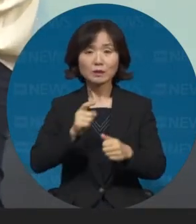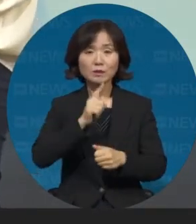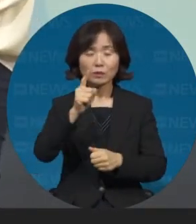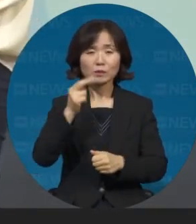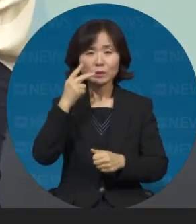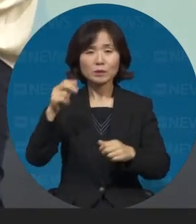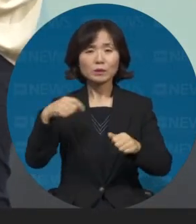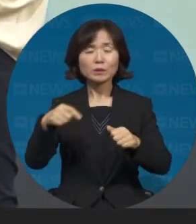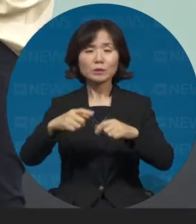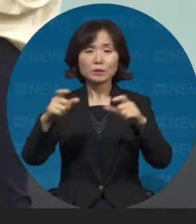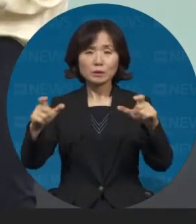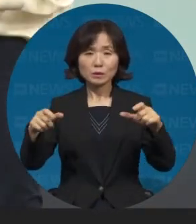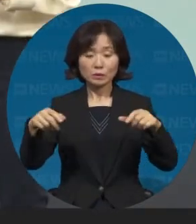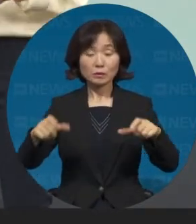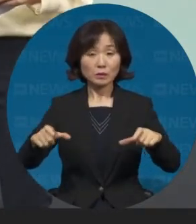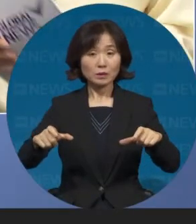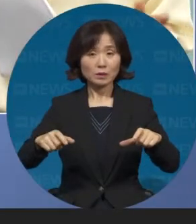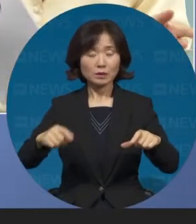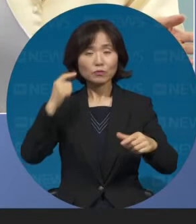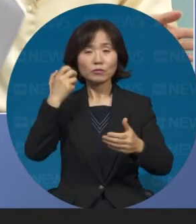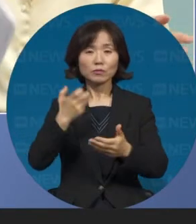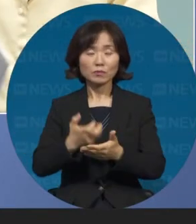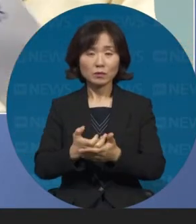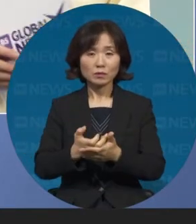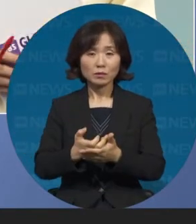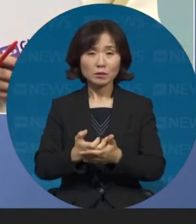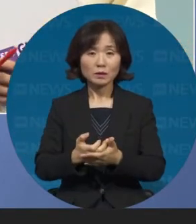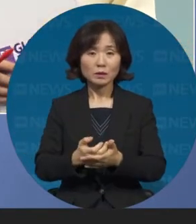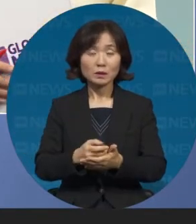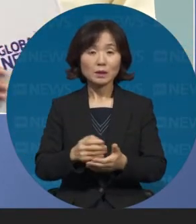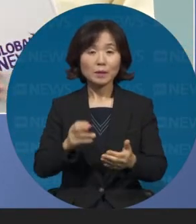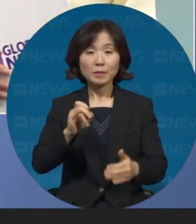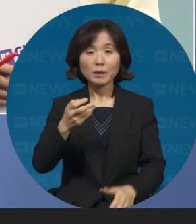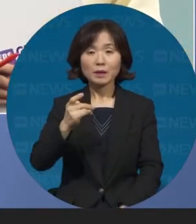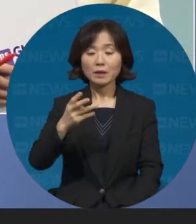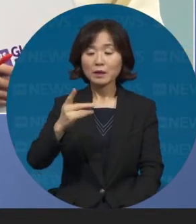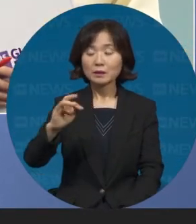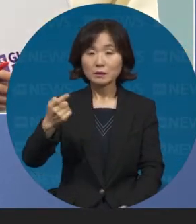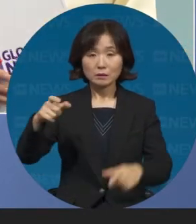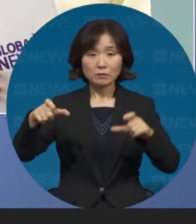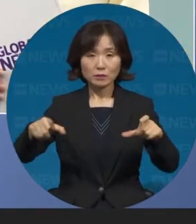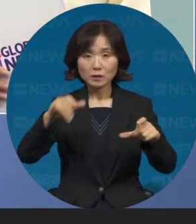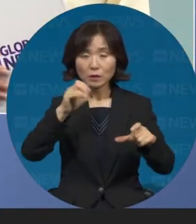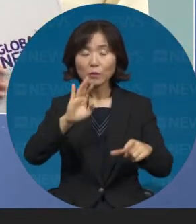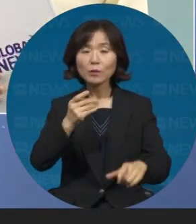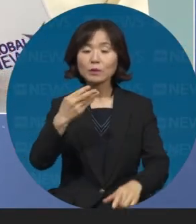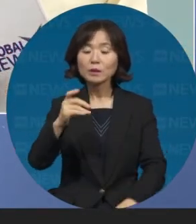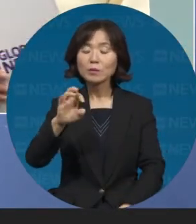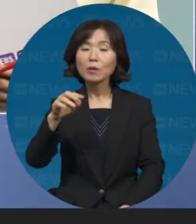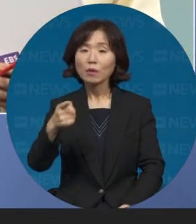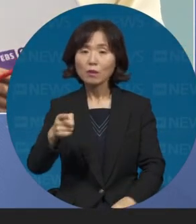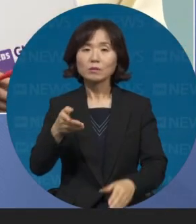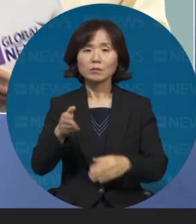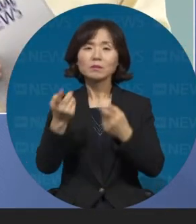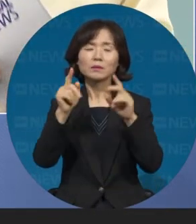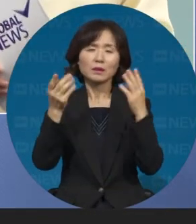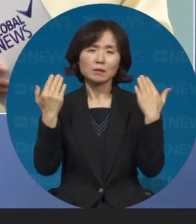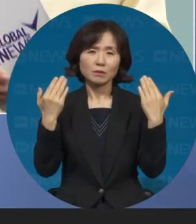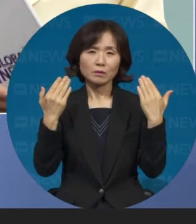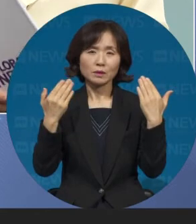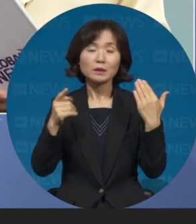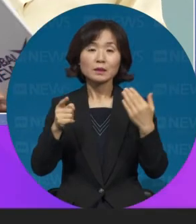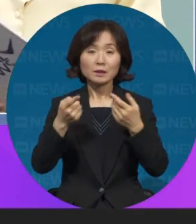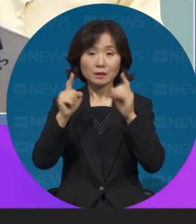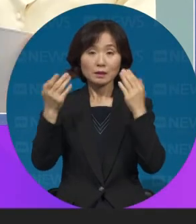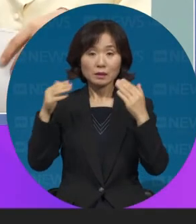교육사회가 충격에 빠졌습니다. 이 사건의 배경이 된 학교, 이 메릴랜드주에 위치한 볼티모어 커뮤니티 칼리지인데요. 이